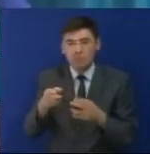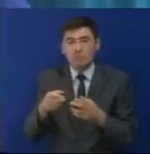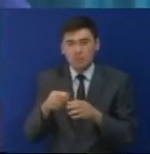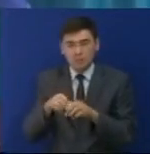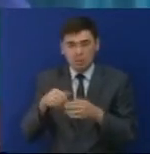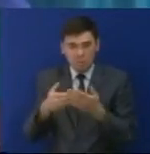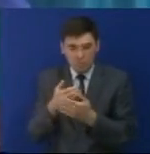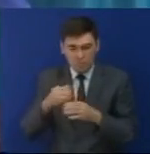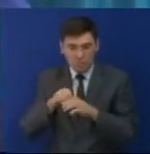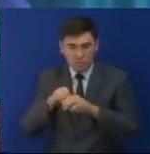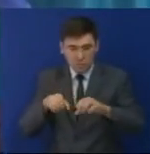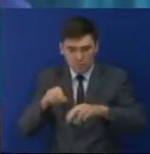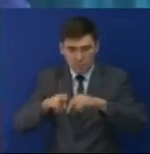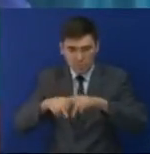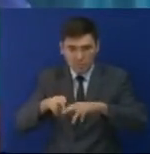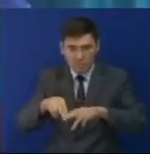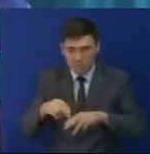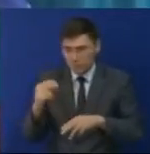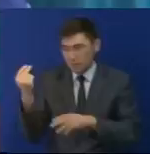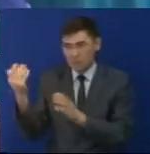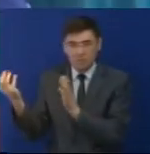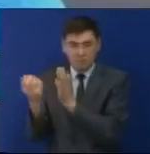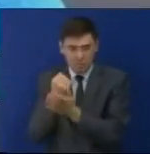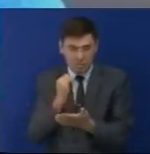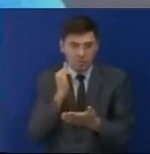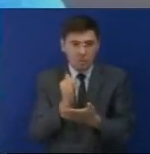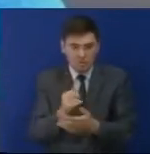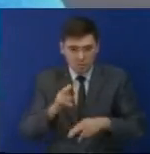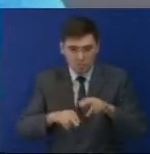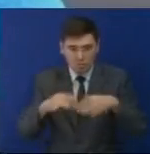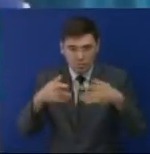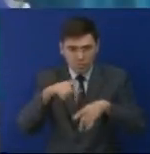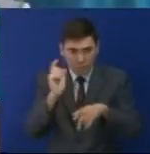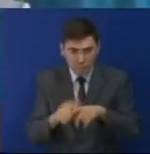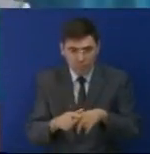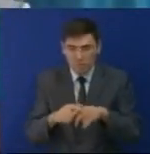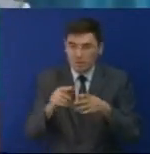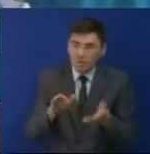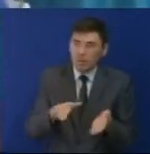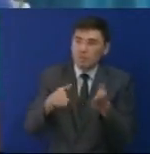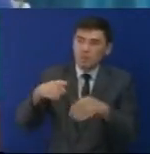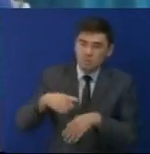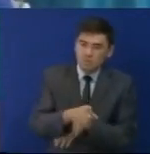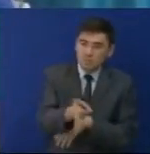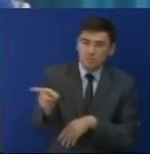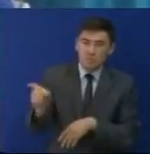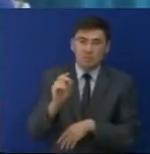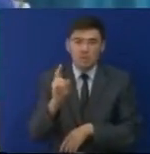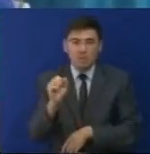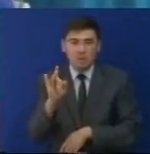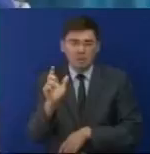салдық. Оның ақшасын бізге бюджет берді, сол ақшаны оның бәрін істедік. Екіншіден бізде Қарағайлы деген микрорайон бар. Қарағайлы